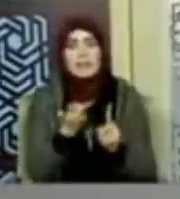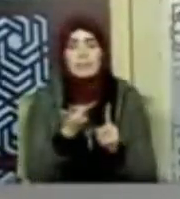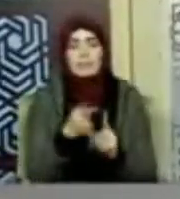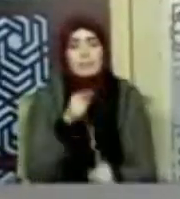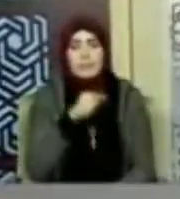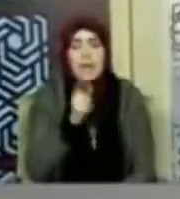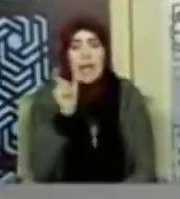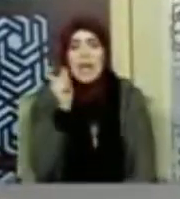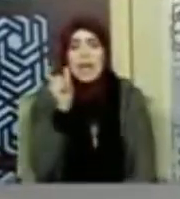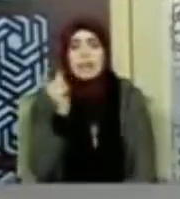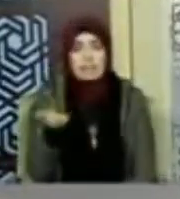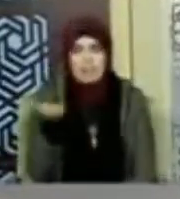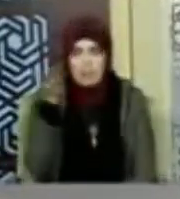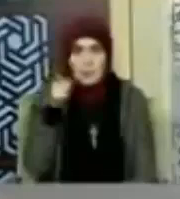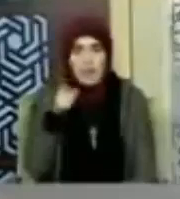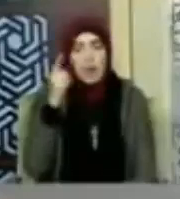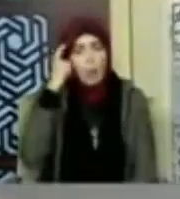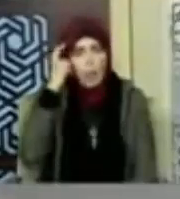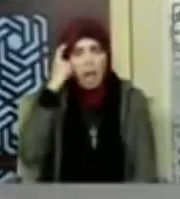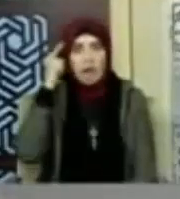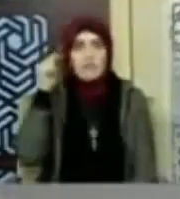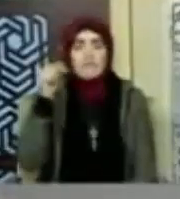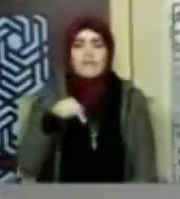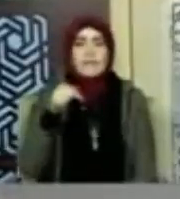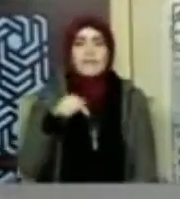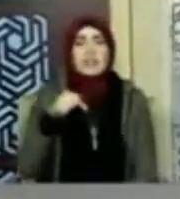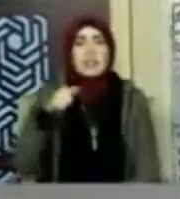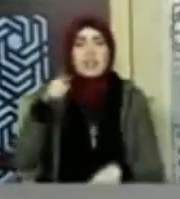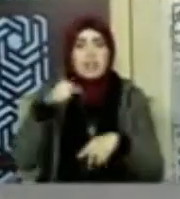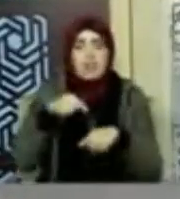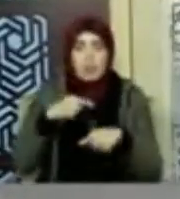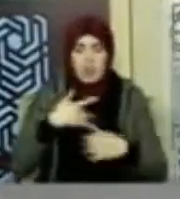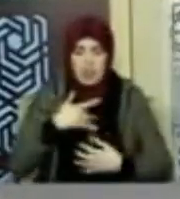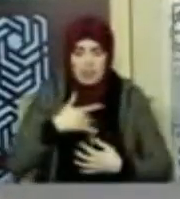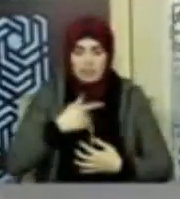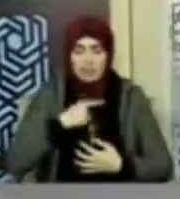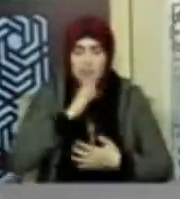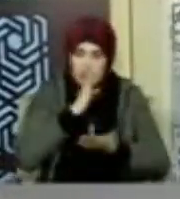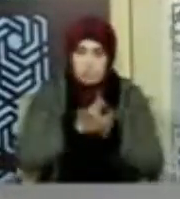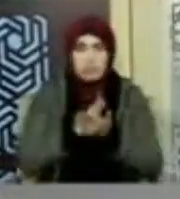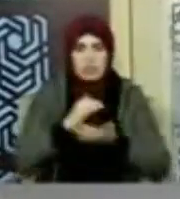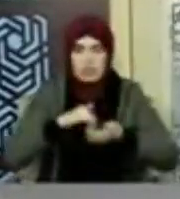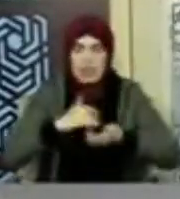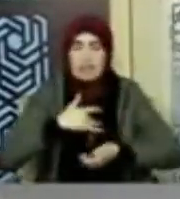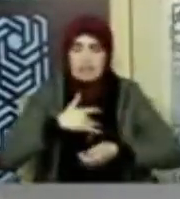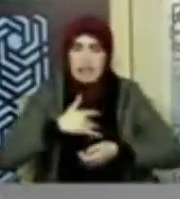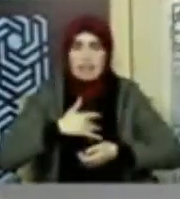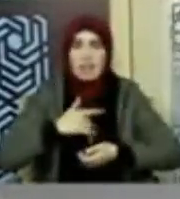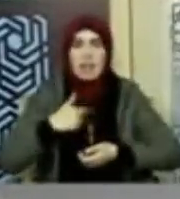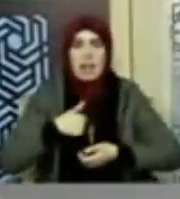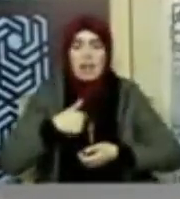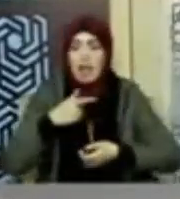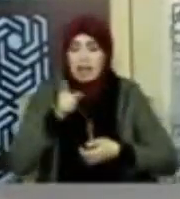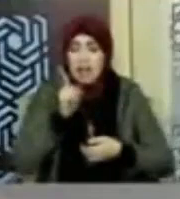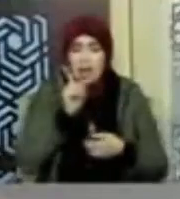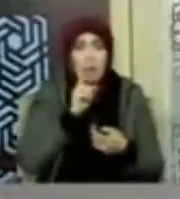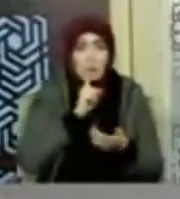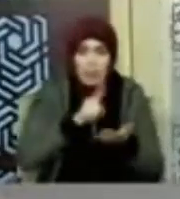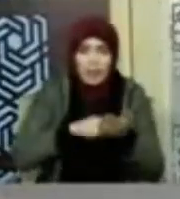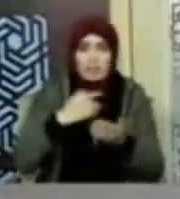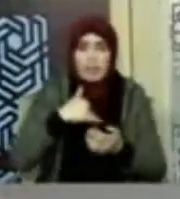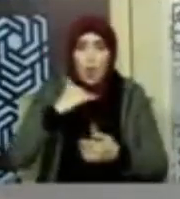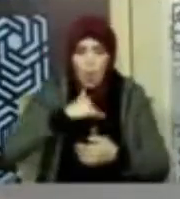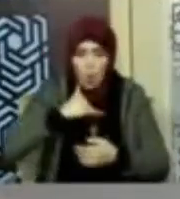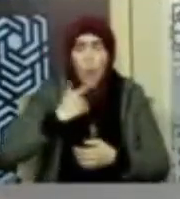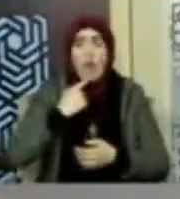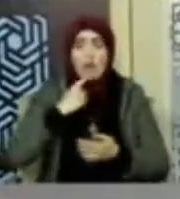علم أن هذا الموطن من المواطن التي يعبر فيها عن الصدق، فالرجل لا يأتل على الله